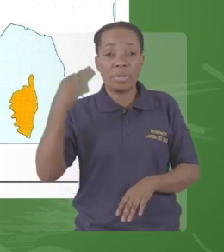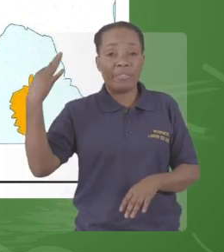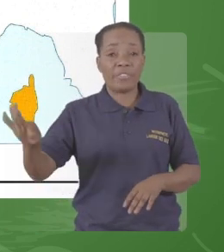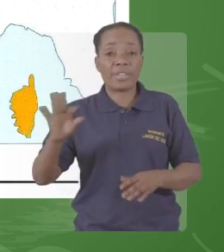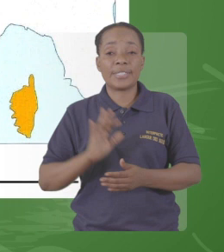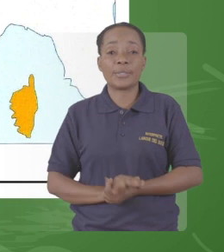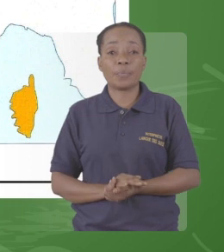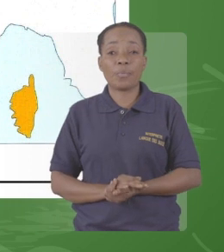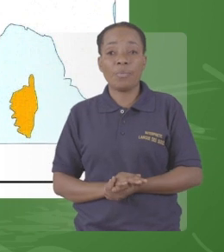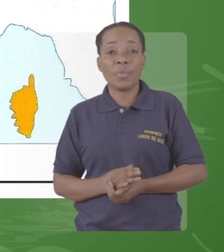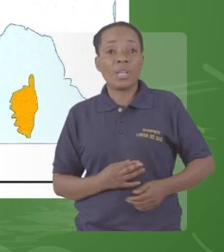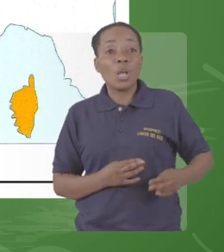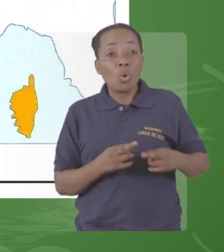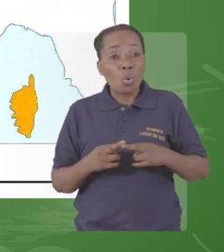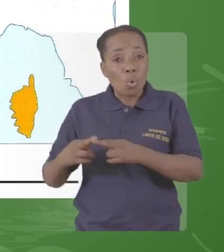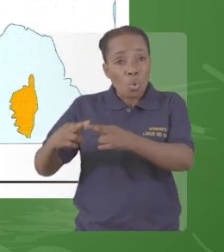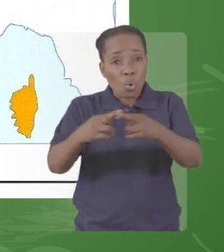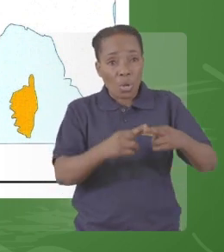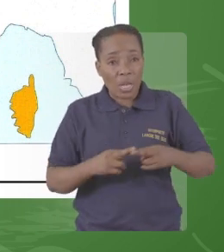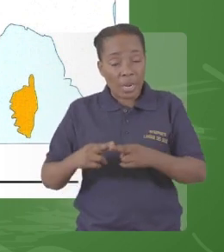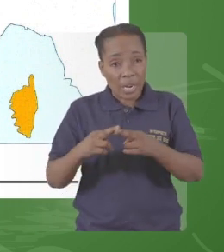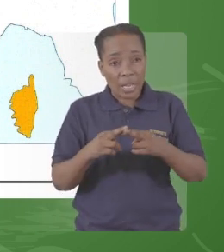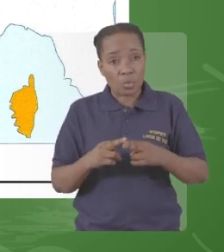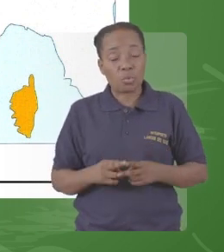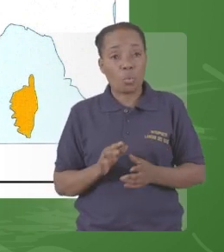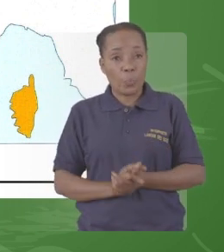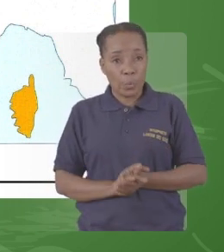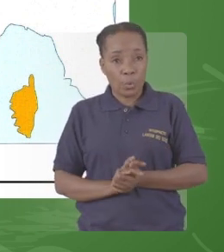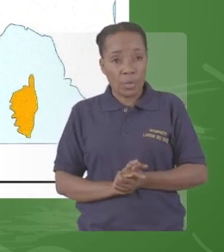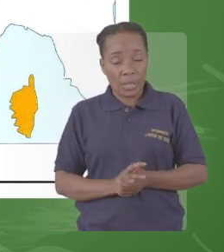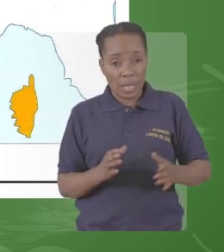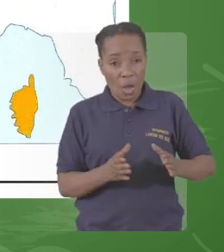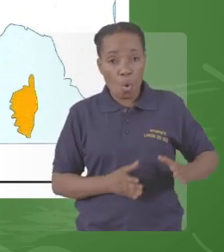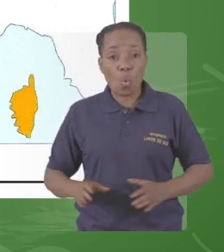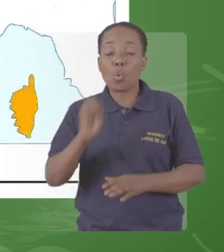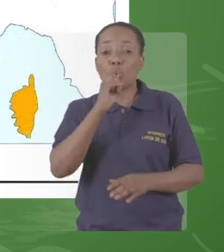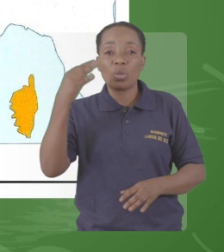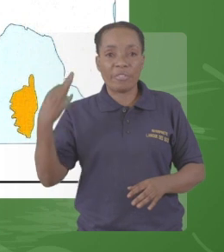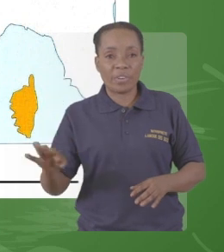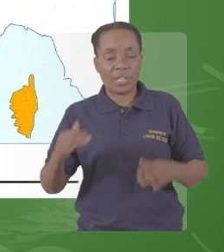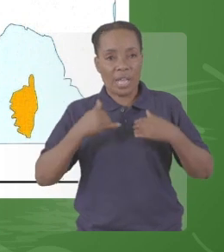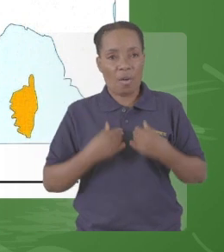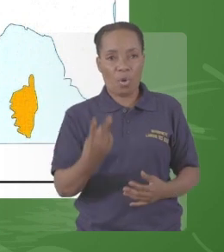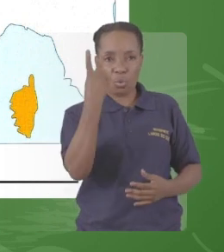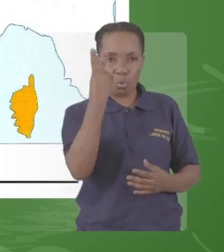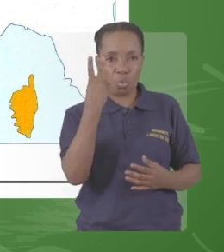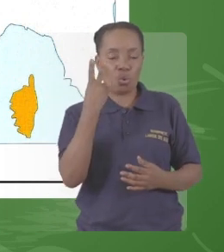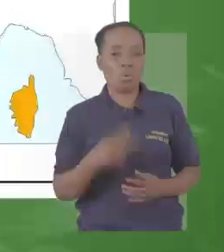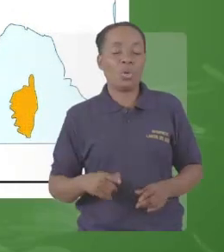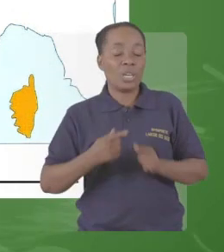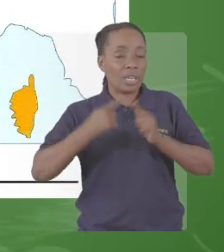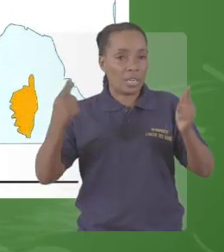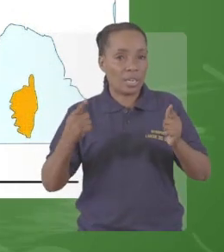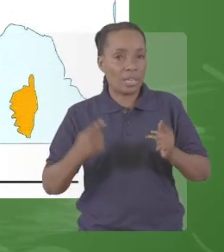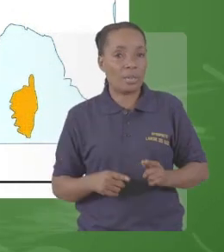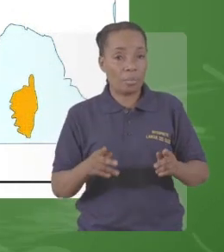Le réseau hydrographique français se présente en 2 grands systèmes. Premier